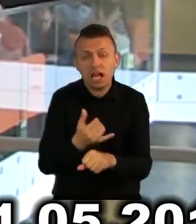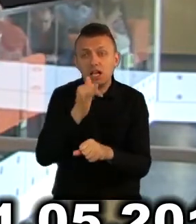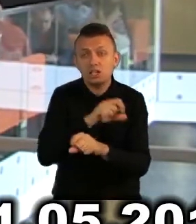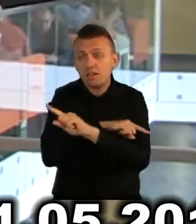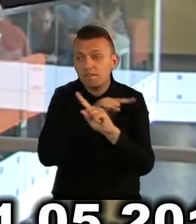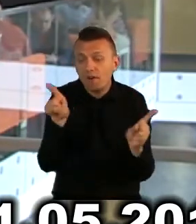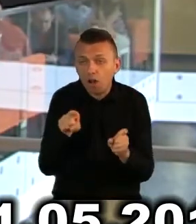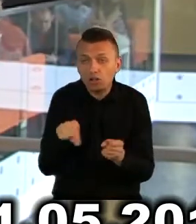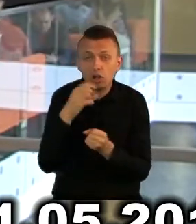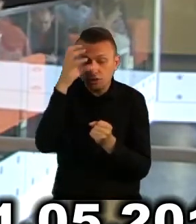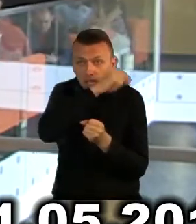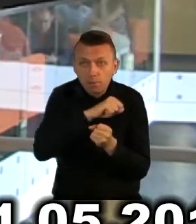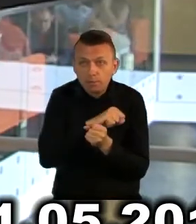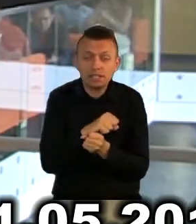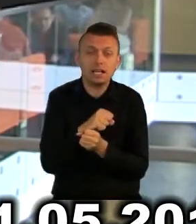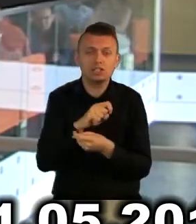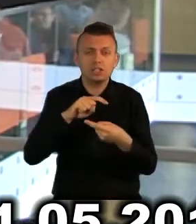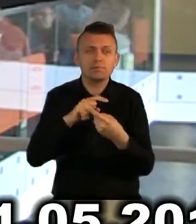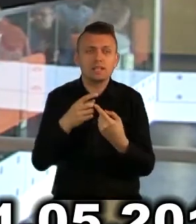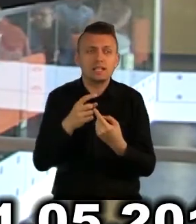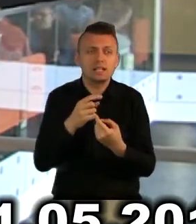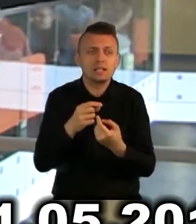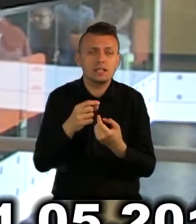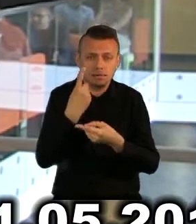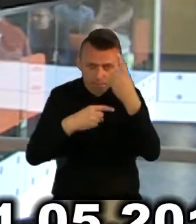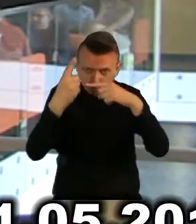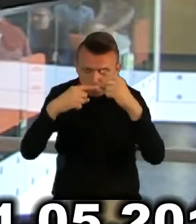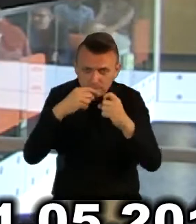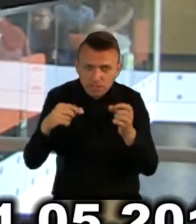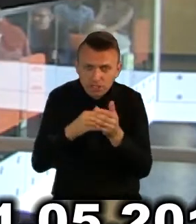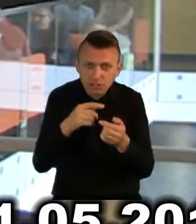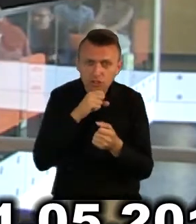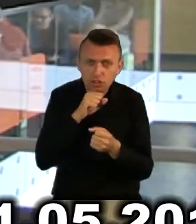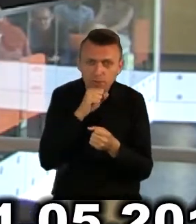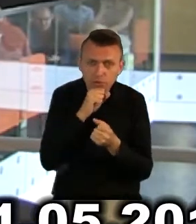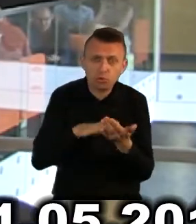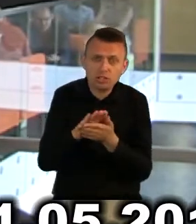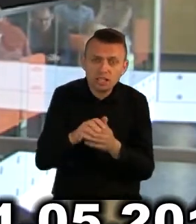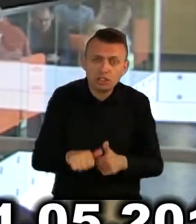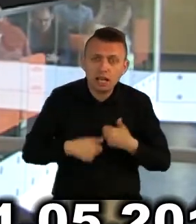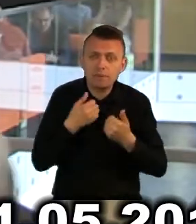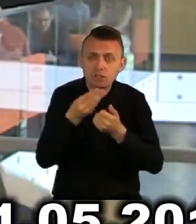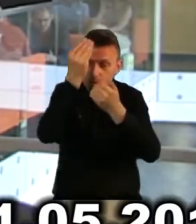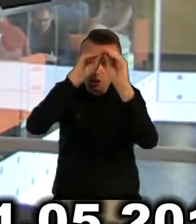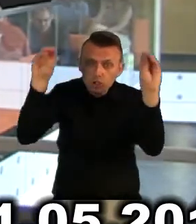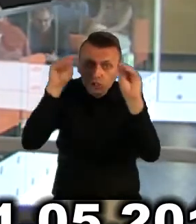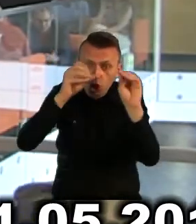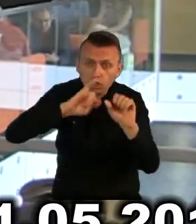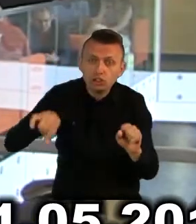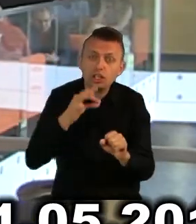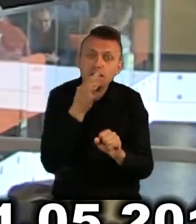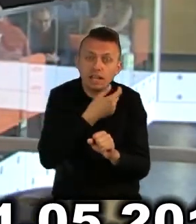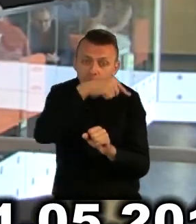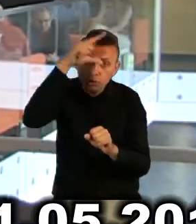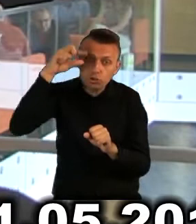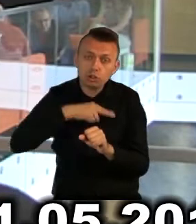jej bagatelizować. W związku z tym zaczynamy od szkolenia tych najmłodszych ludzi naszych, którzy już w jakiś sposób